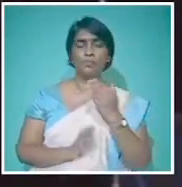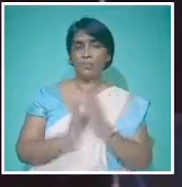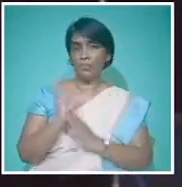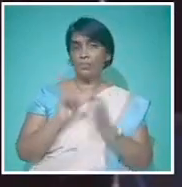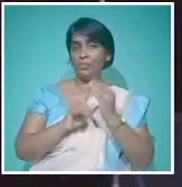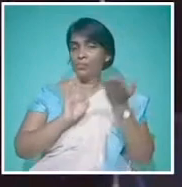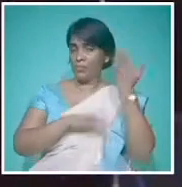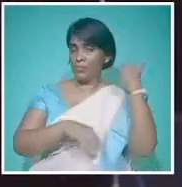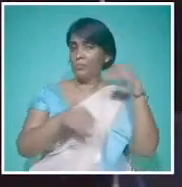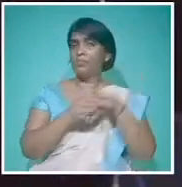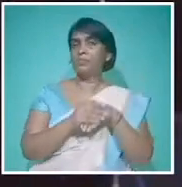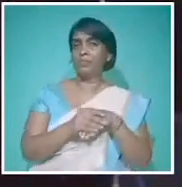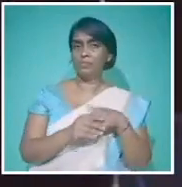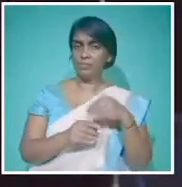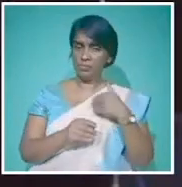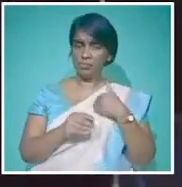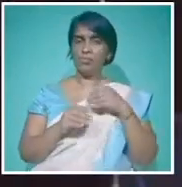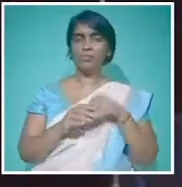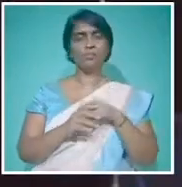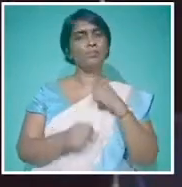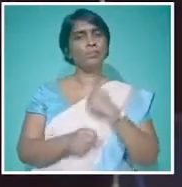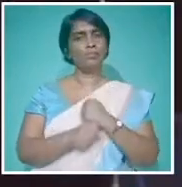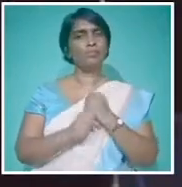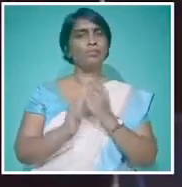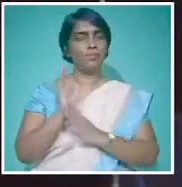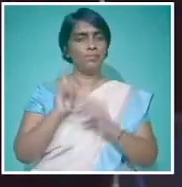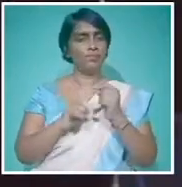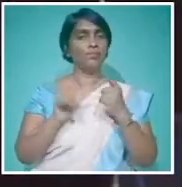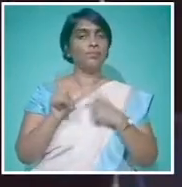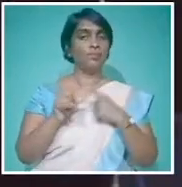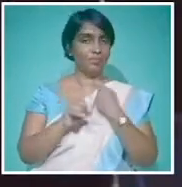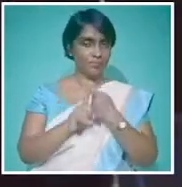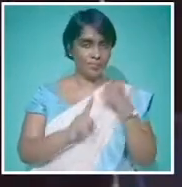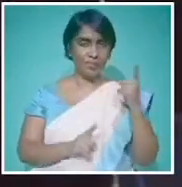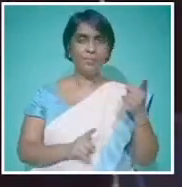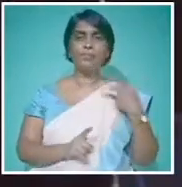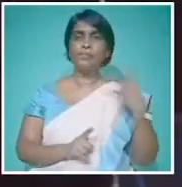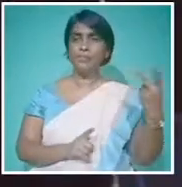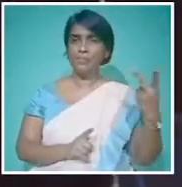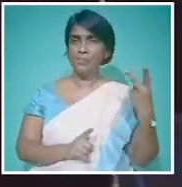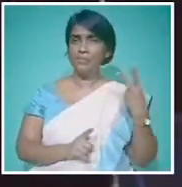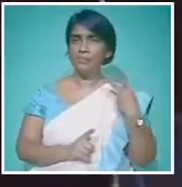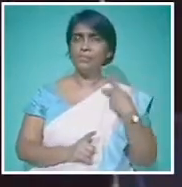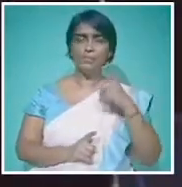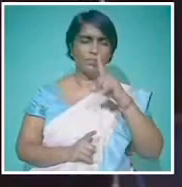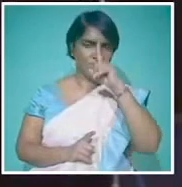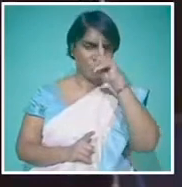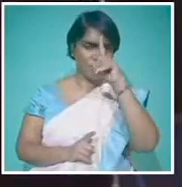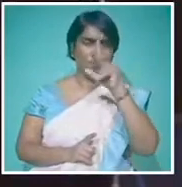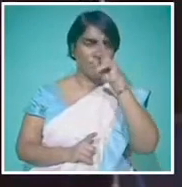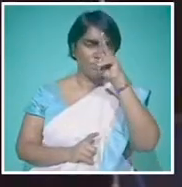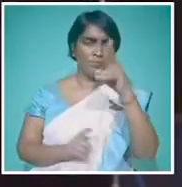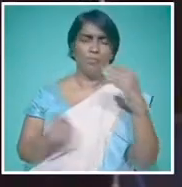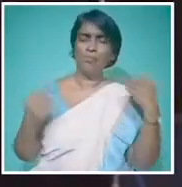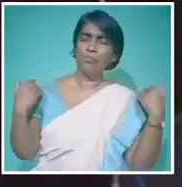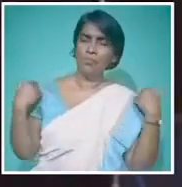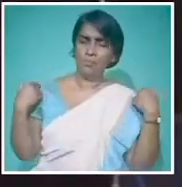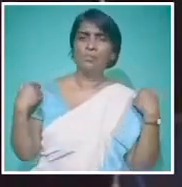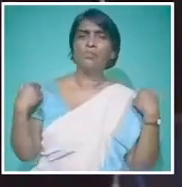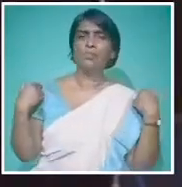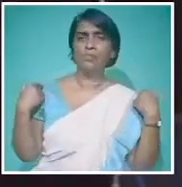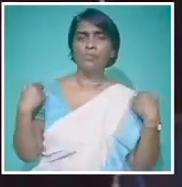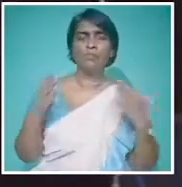හැටියට ඉන්න කාලේ මමත් ඒ වෙලාව හිටිය රාජ්‍ය ඇමති නිවාඩ් කබ්‍රාල් මැතිතුමා අපි දෙන්න සතියක් දෙකක් මහන්සි වෙලා